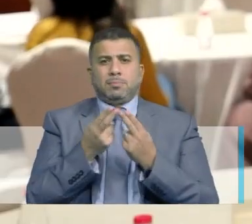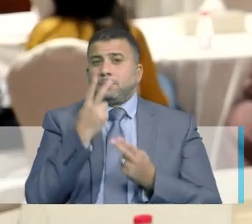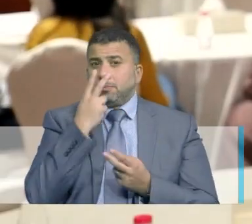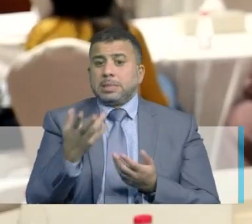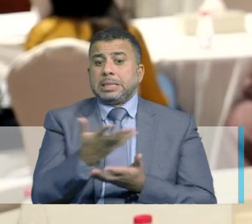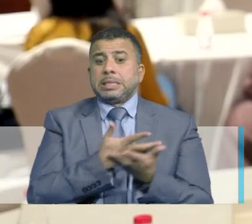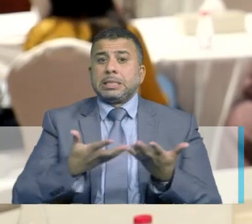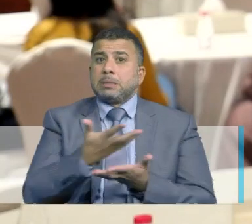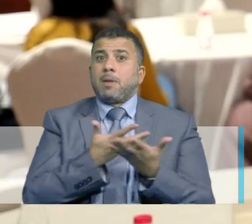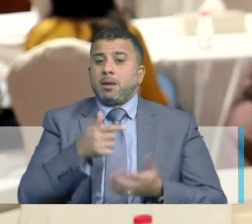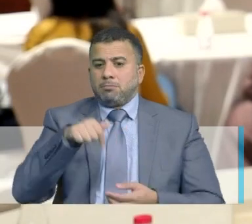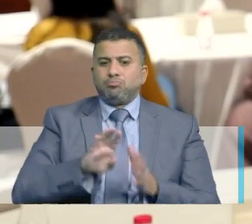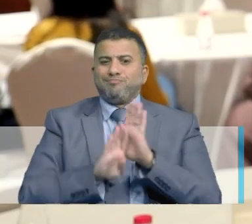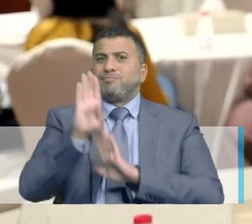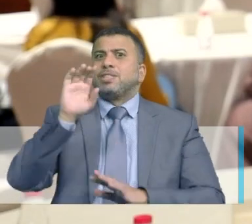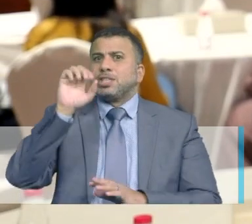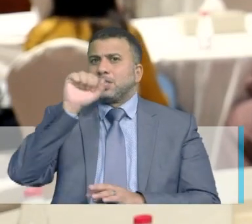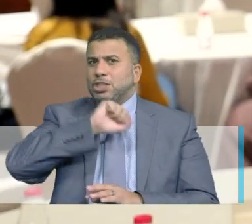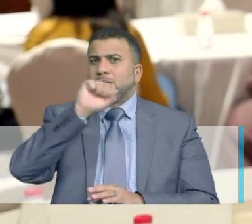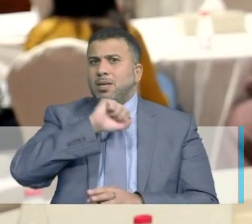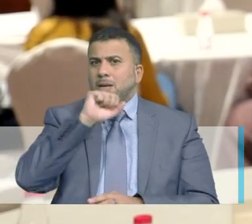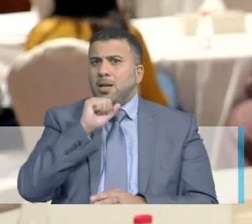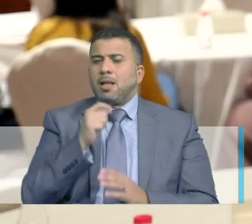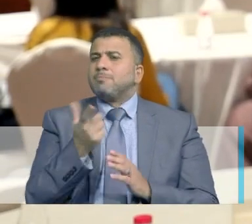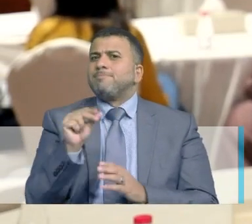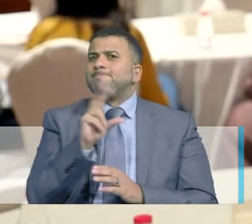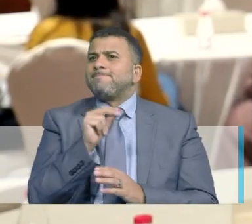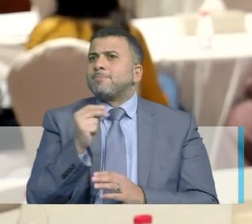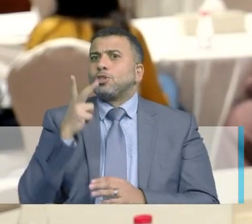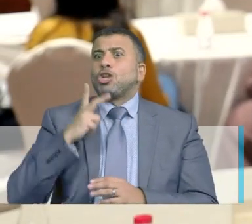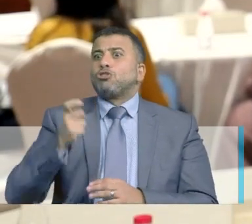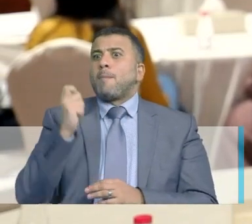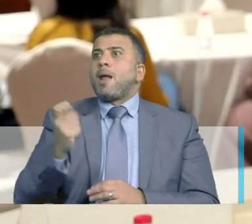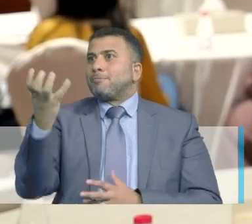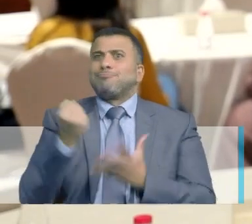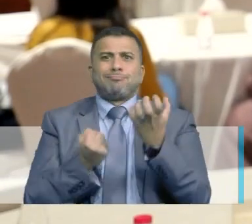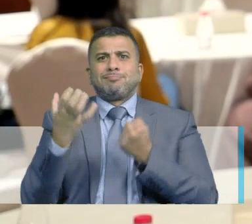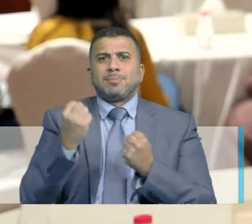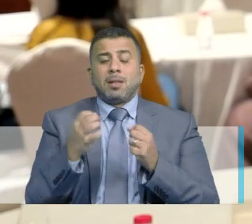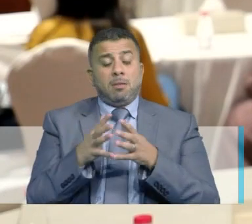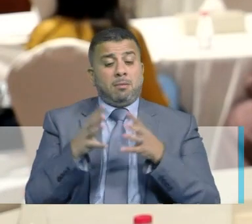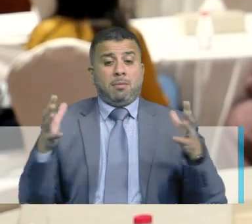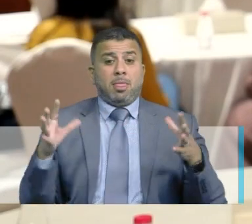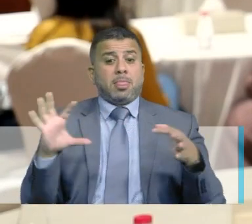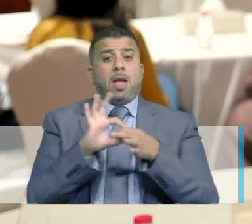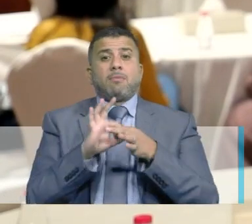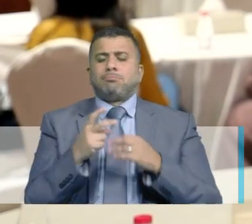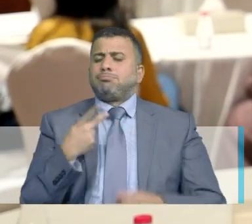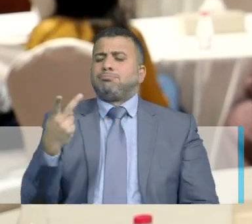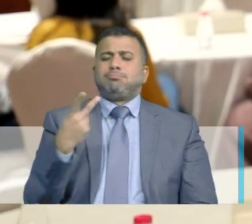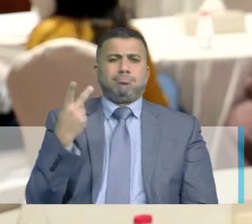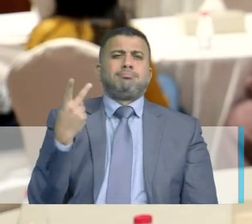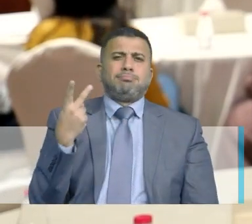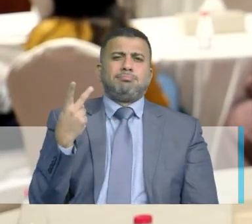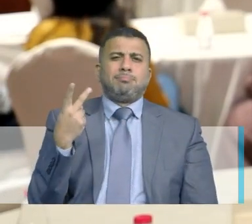فرص الاستثمار في الاماره والحوافز الجاذبه لرجال الاعمال مع بحث افاق التعاون بين الطرفين